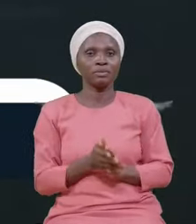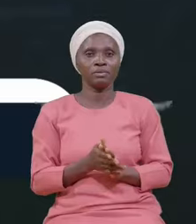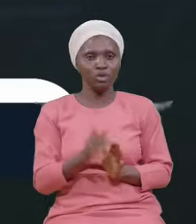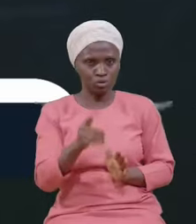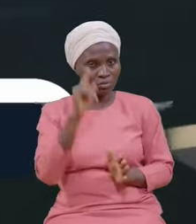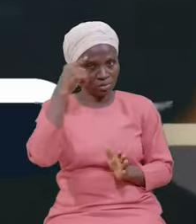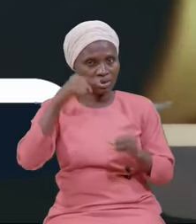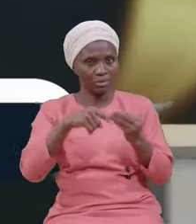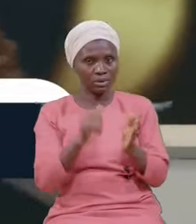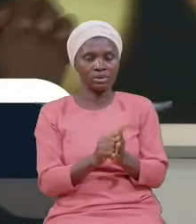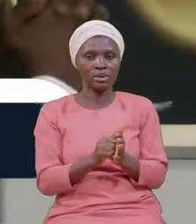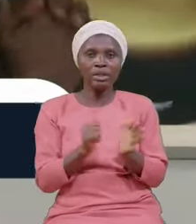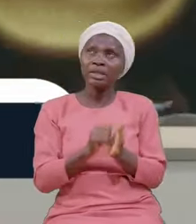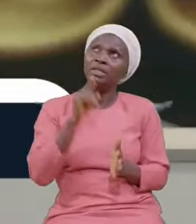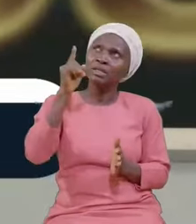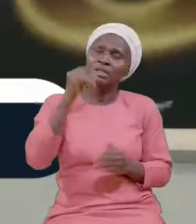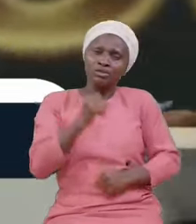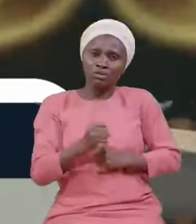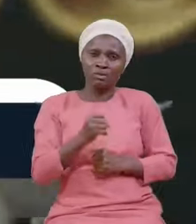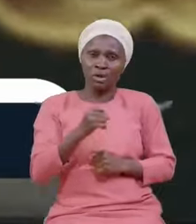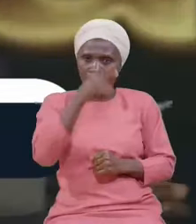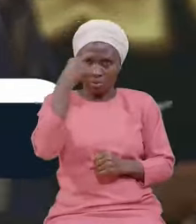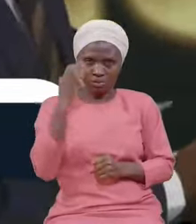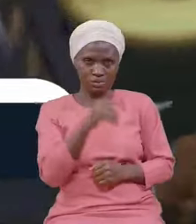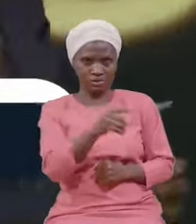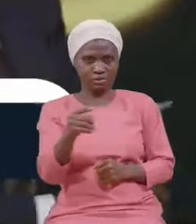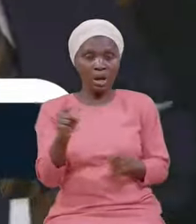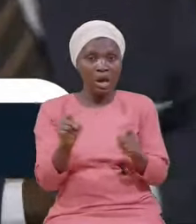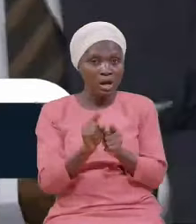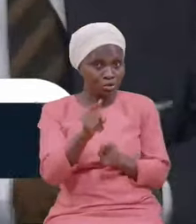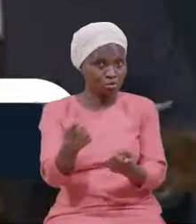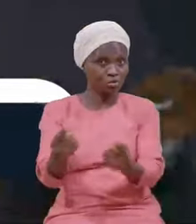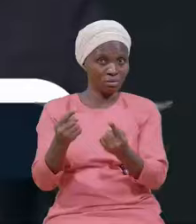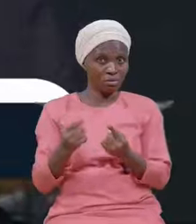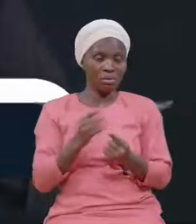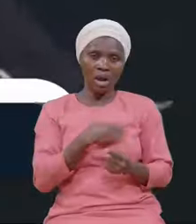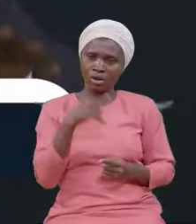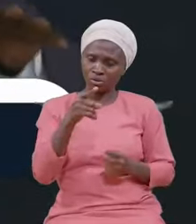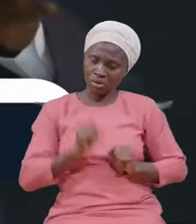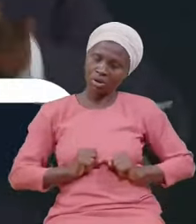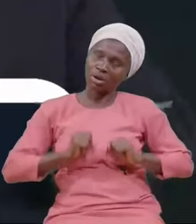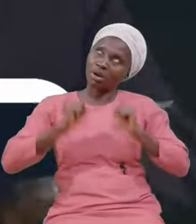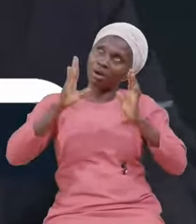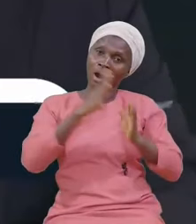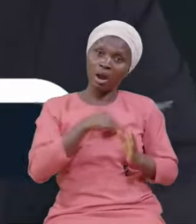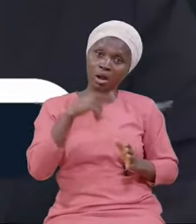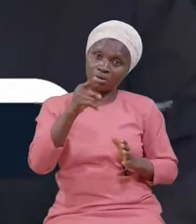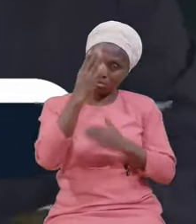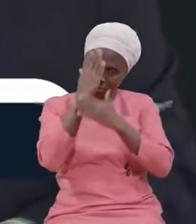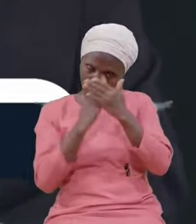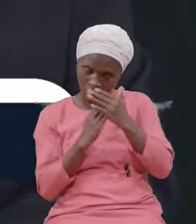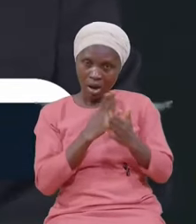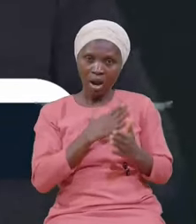cela. Il a souffert pour toi. Comme tu viens, comme tu t'abandonnes à lui, tu te soumets. Comme